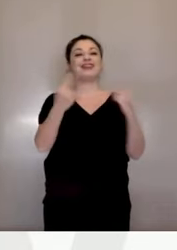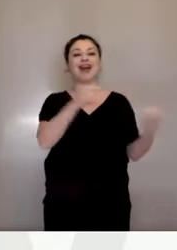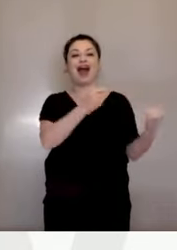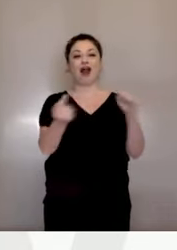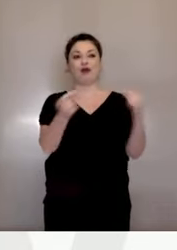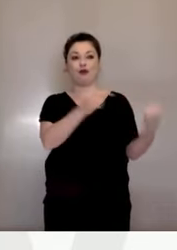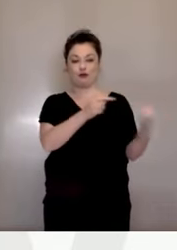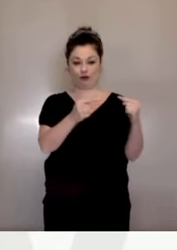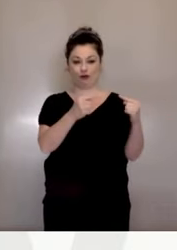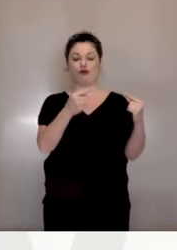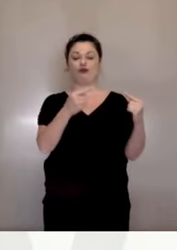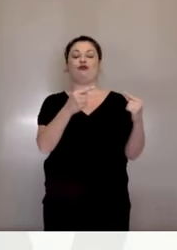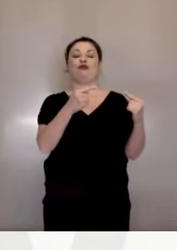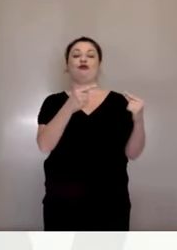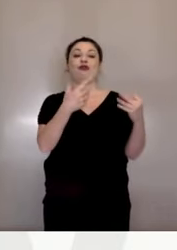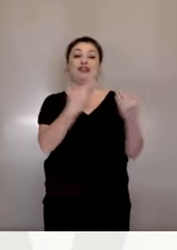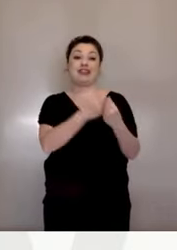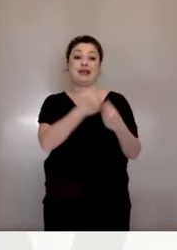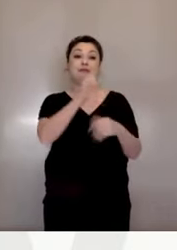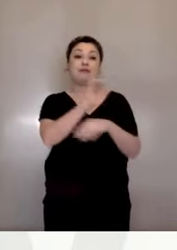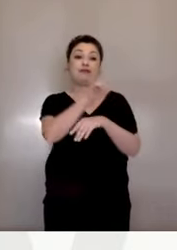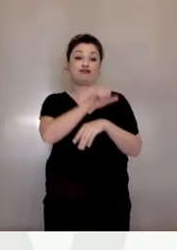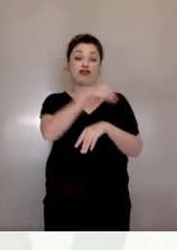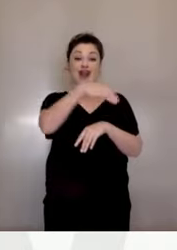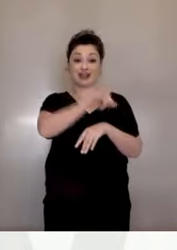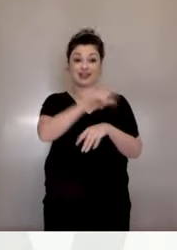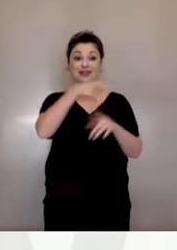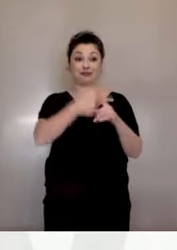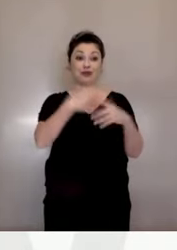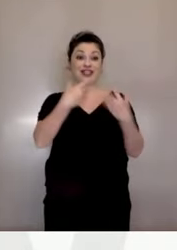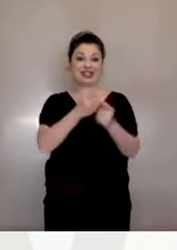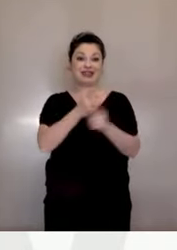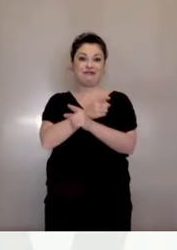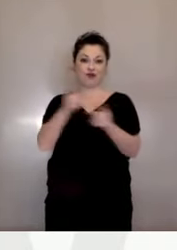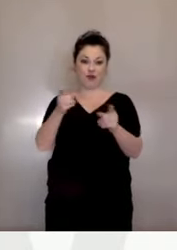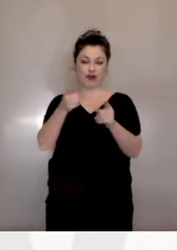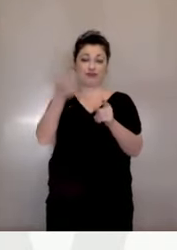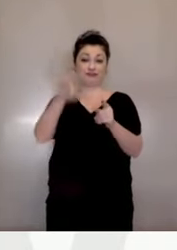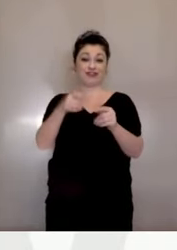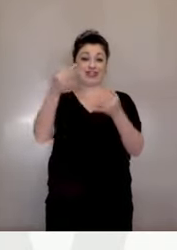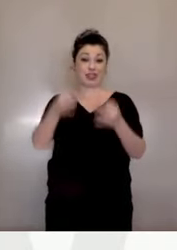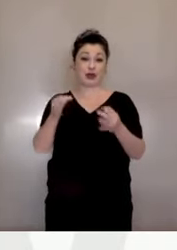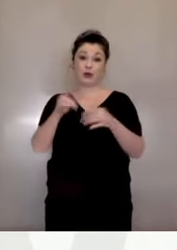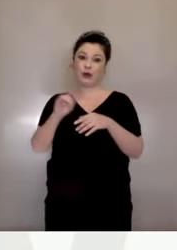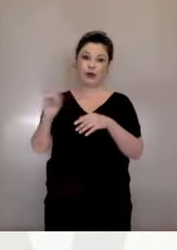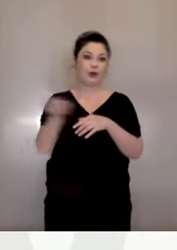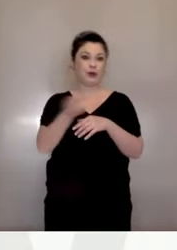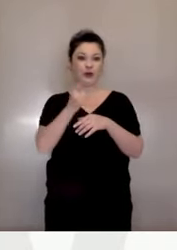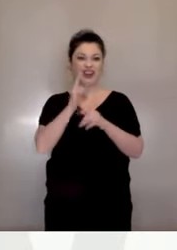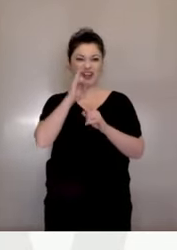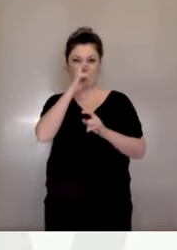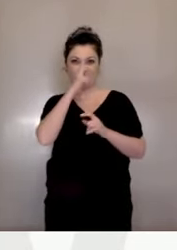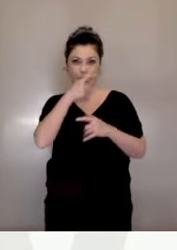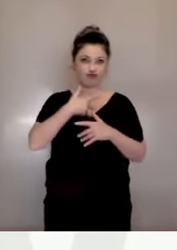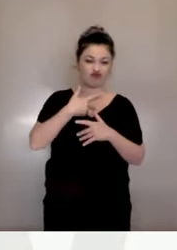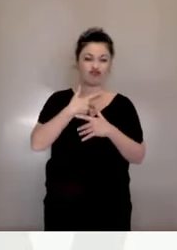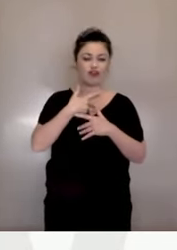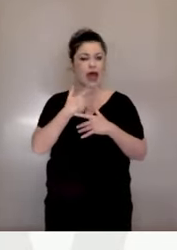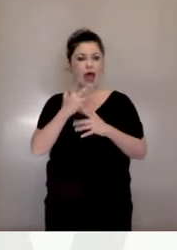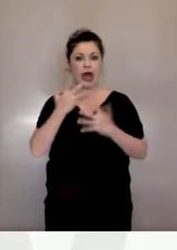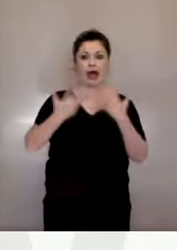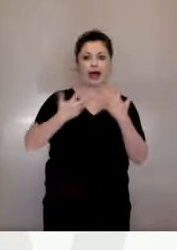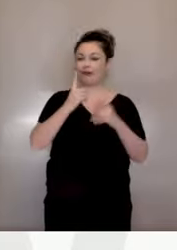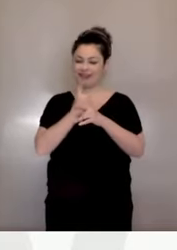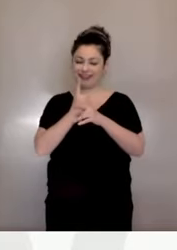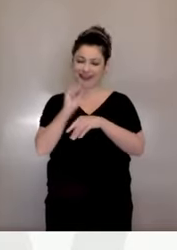con tutte e tutti voi che avrete sicuramente curiosità da porre al professore. No, non temete, fatevi sotto con le vostre